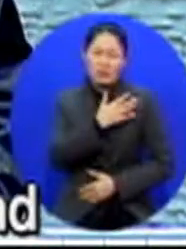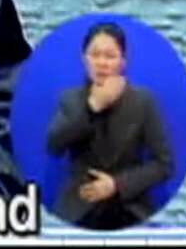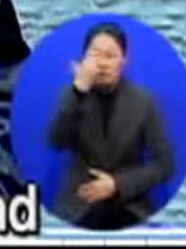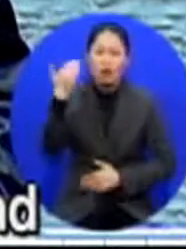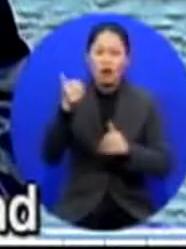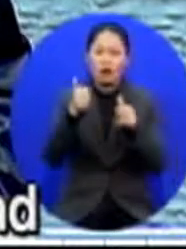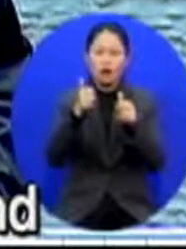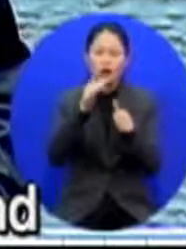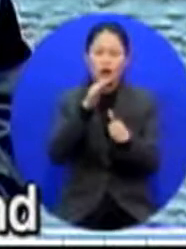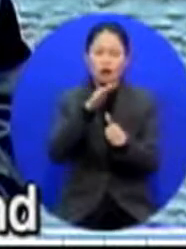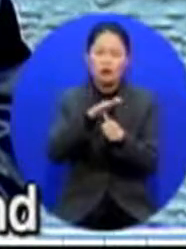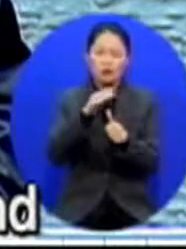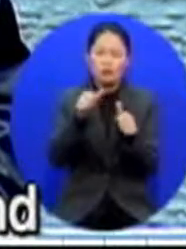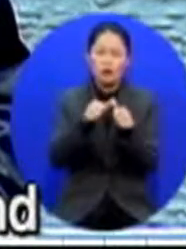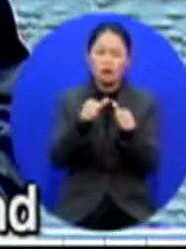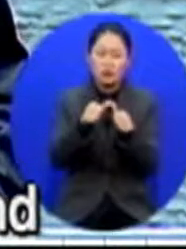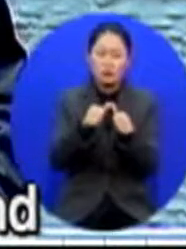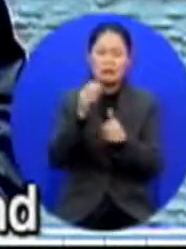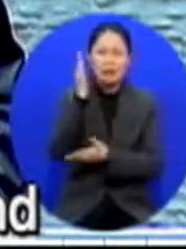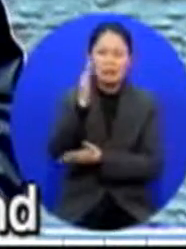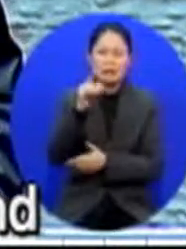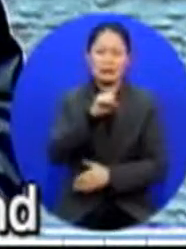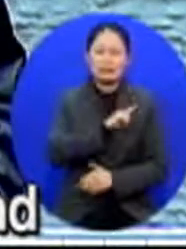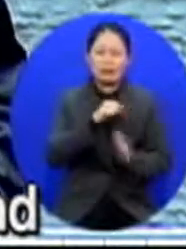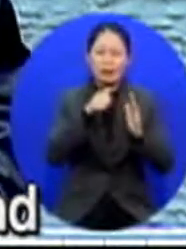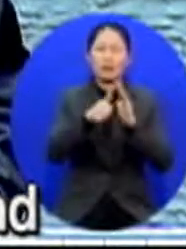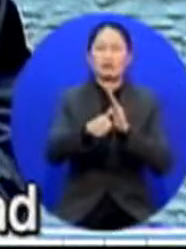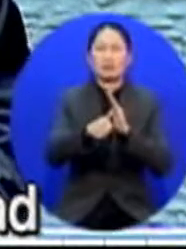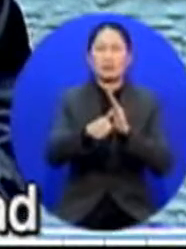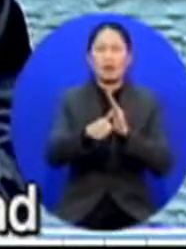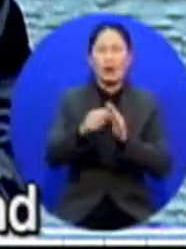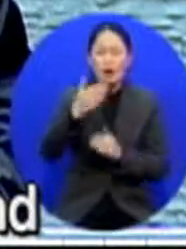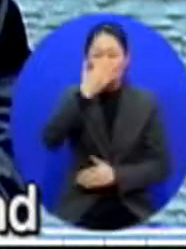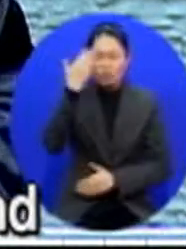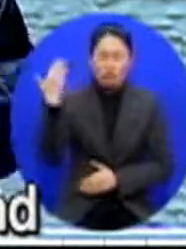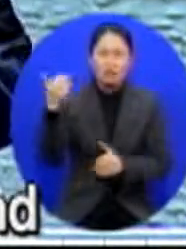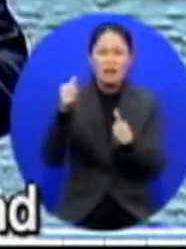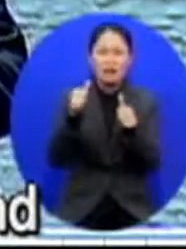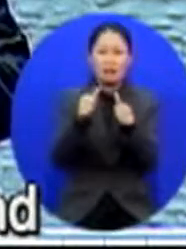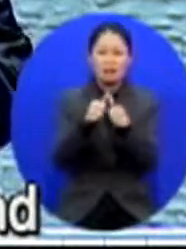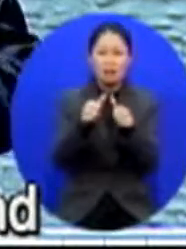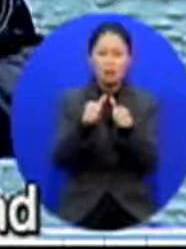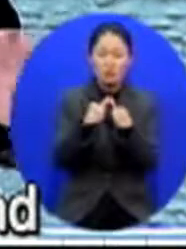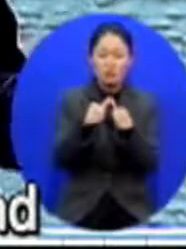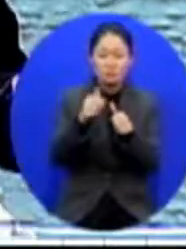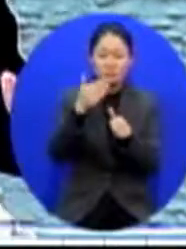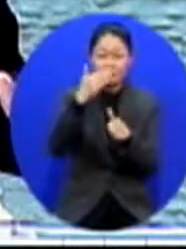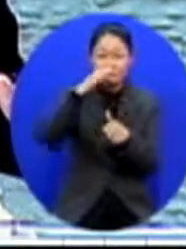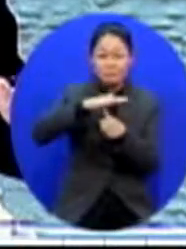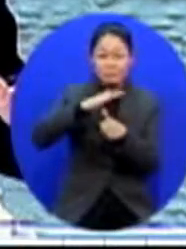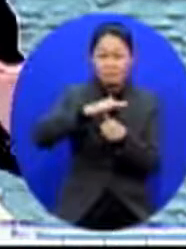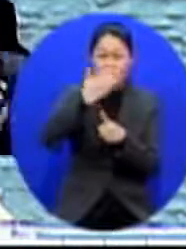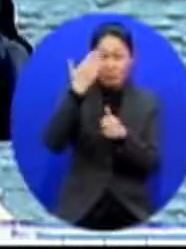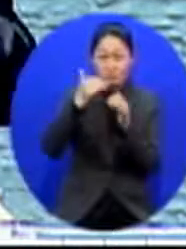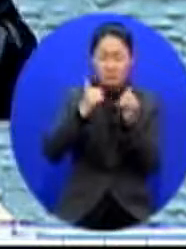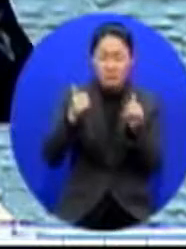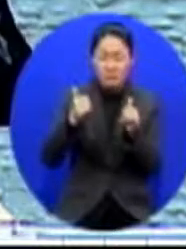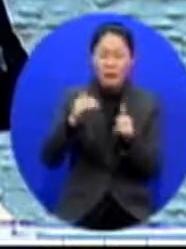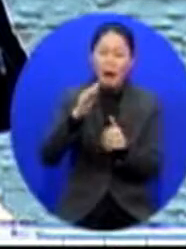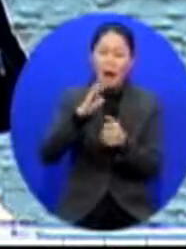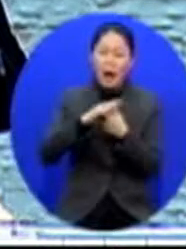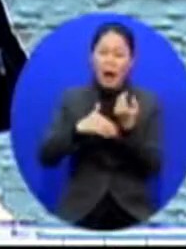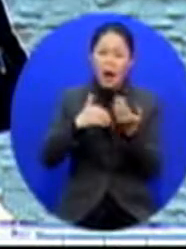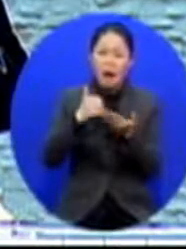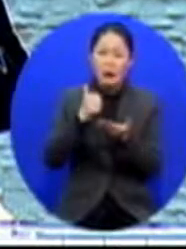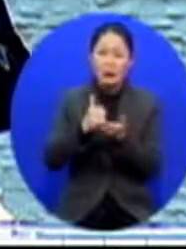가장 대표적인 사람이죠 이 부자 청년이 하나님의 율법을 잘 지키고 영생에